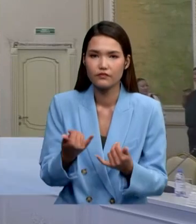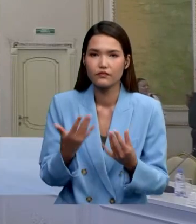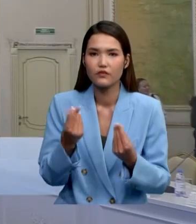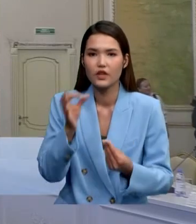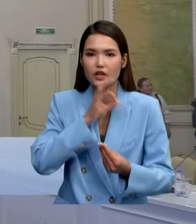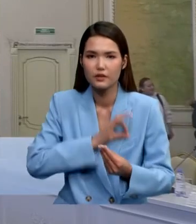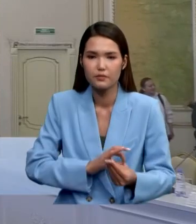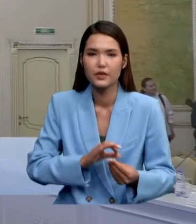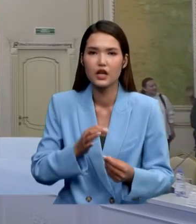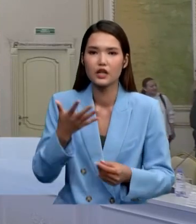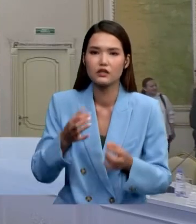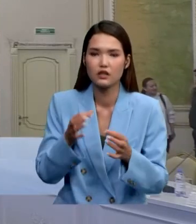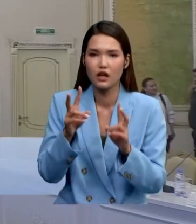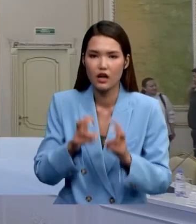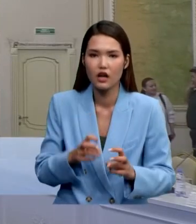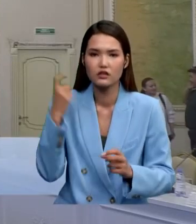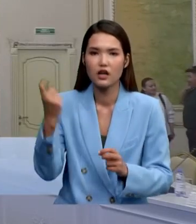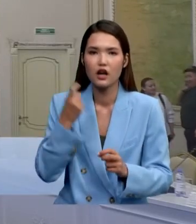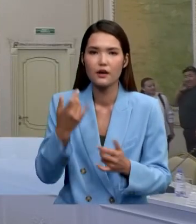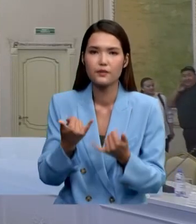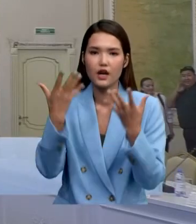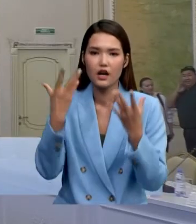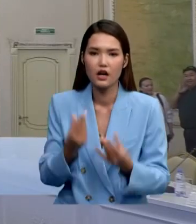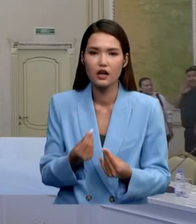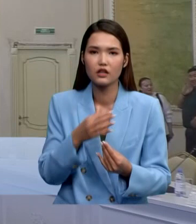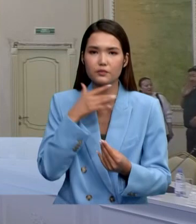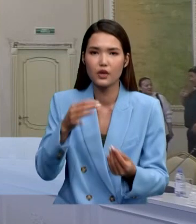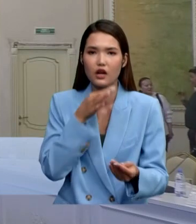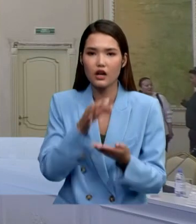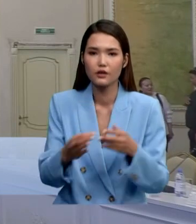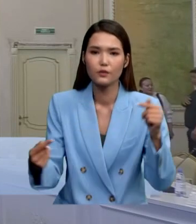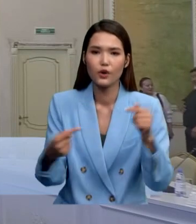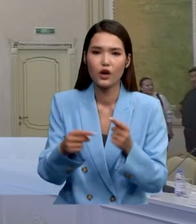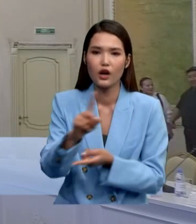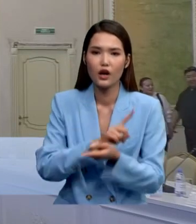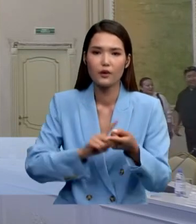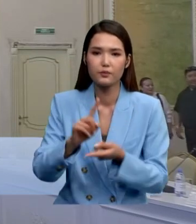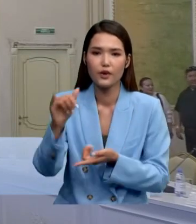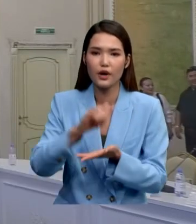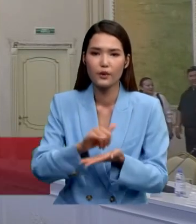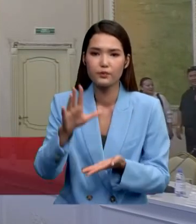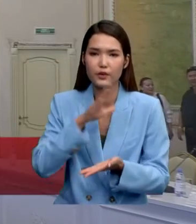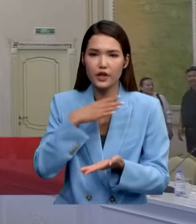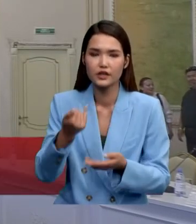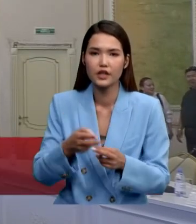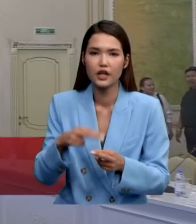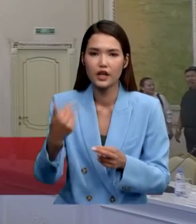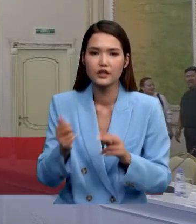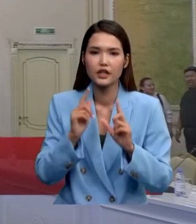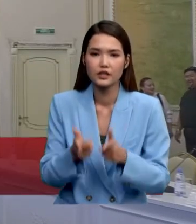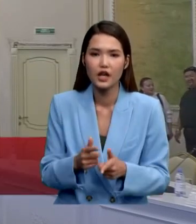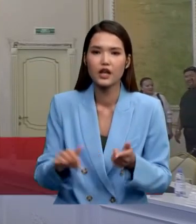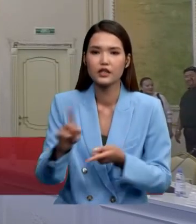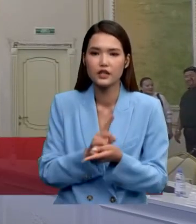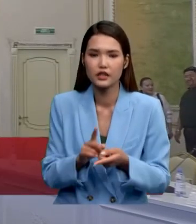Принимая предложения субъектов рыбного хозяйства, на сегодняшний день внесены соответствующие изменения. Теперь, согласно этим изменениям, егерям